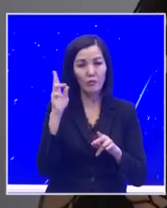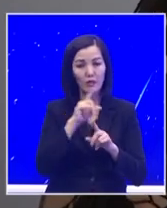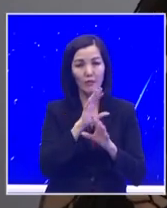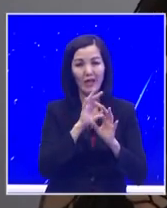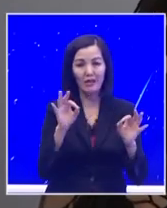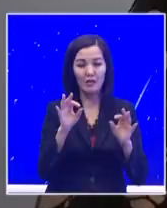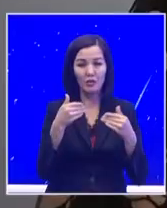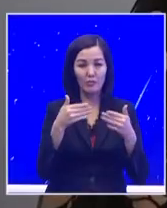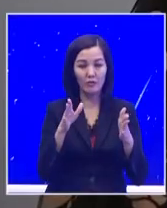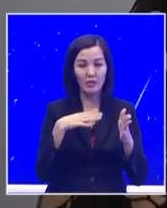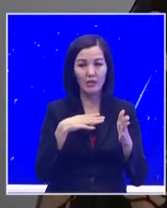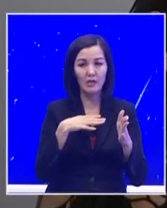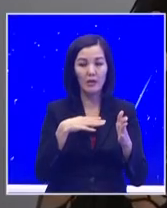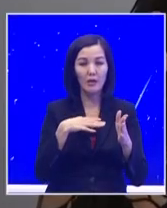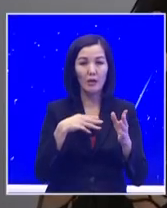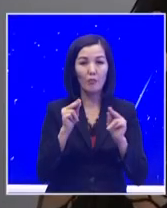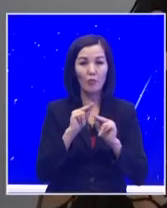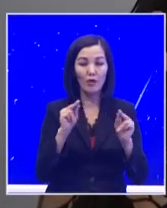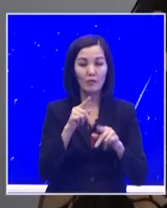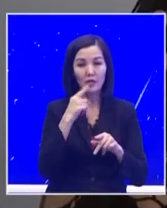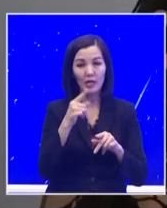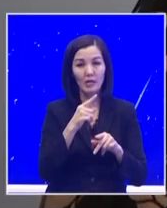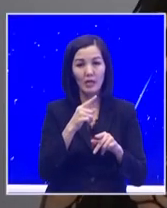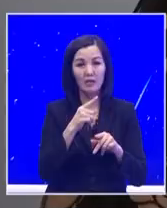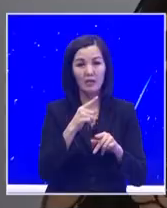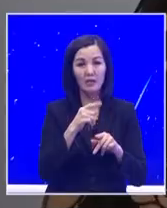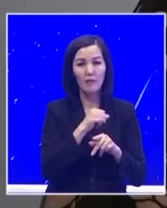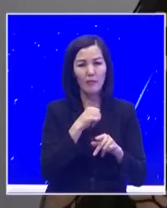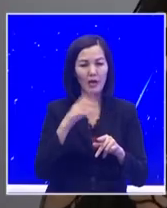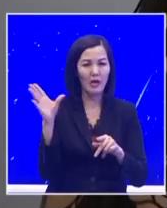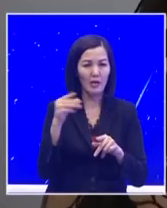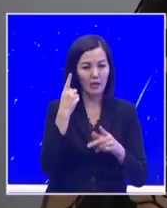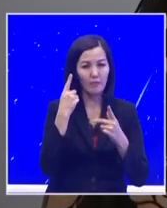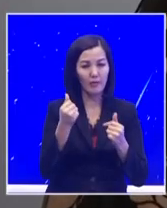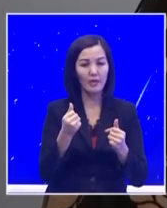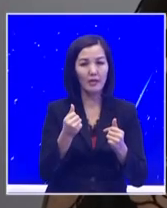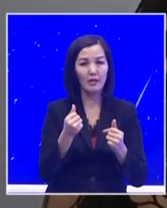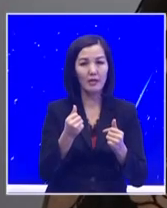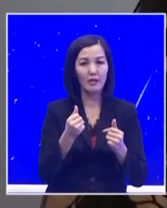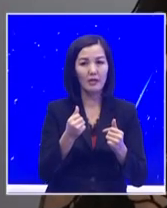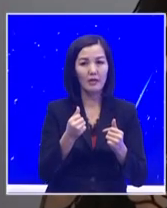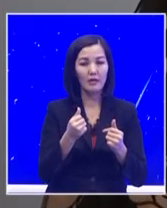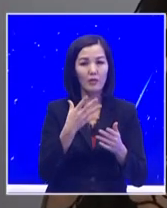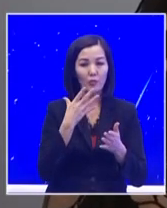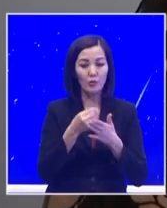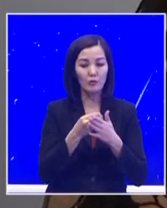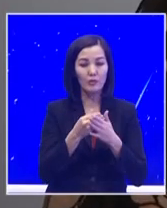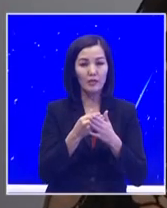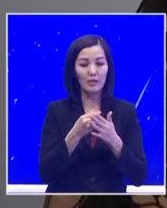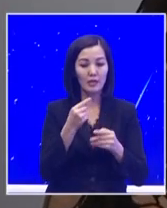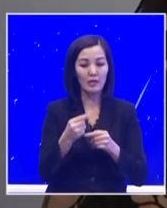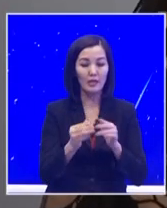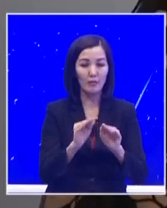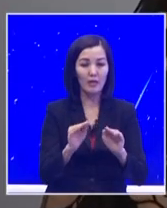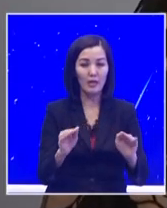бітірді. Жаңағы мұғалімдердің айтқанын мұғалімнен бұрын айтып отыратын. Қазір оны басқалардан көрмесем де осы өзім немерелерімнен